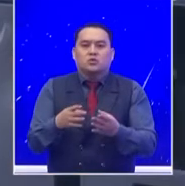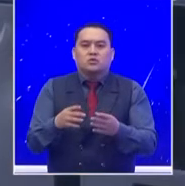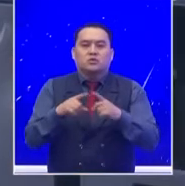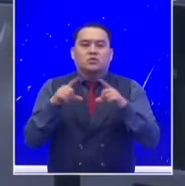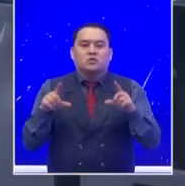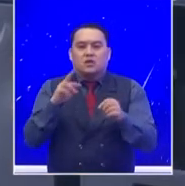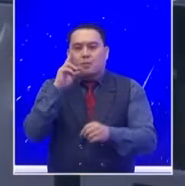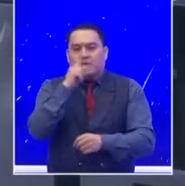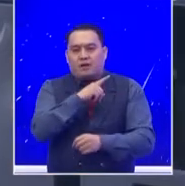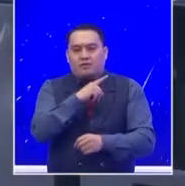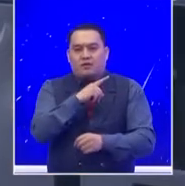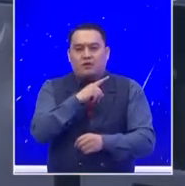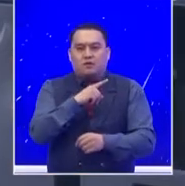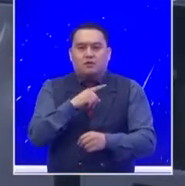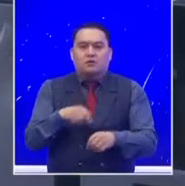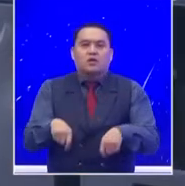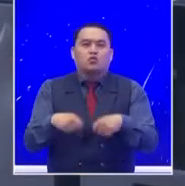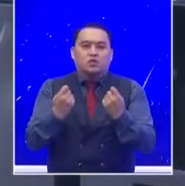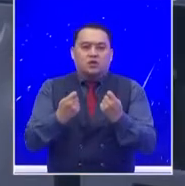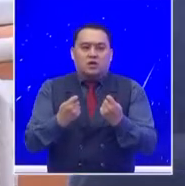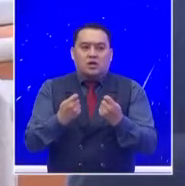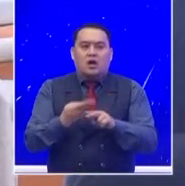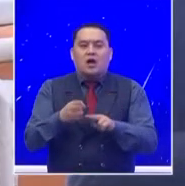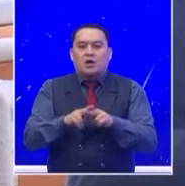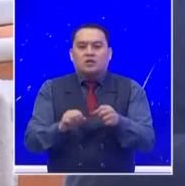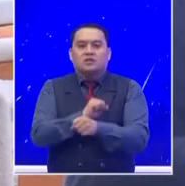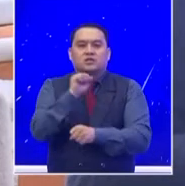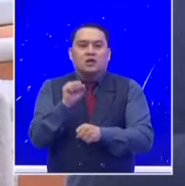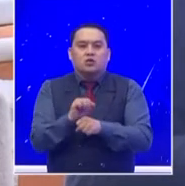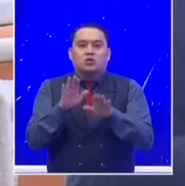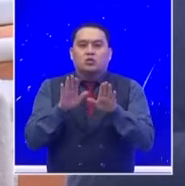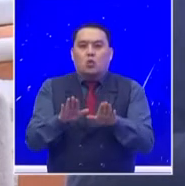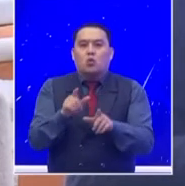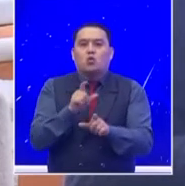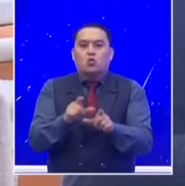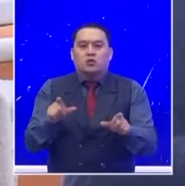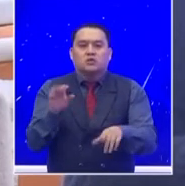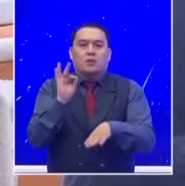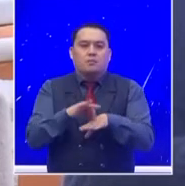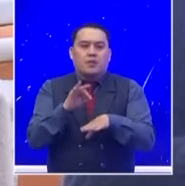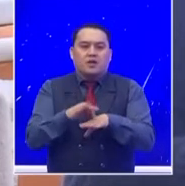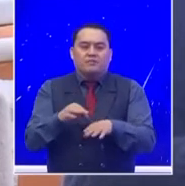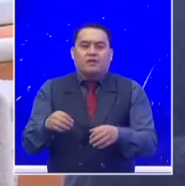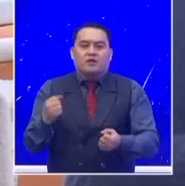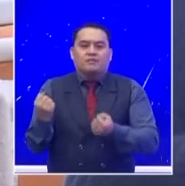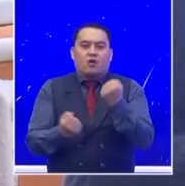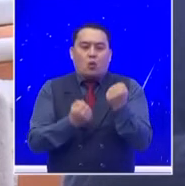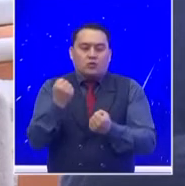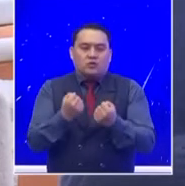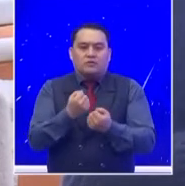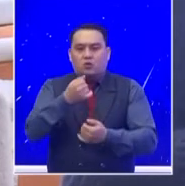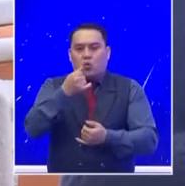Это неправильно, это грубейшее нарушение закона. Эти стоянки предназначены только для людей с заболеванием опорно-двигательного аппарата.